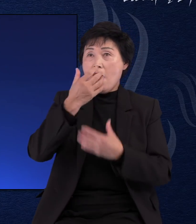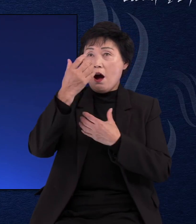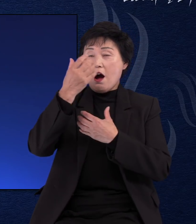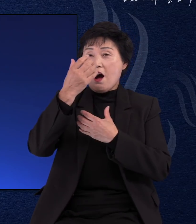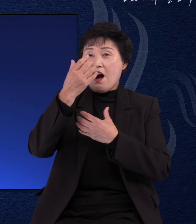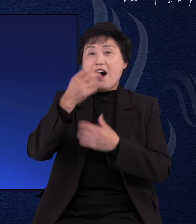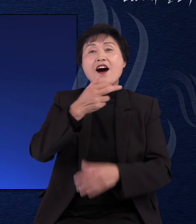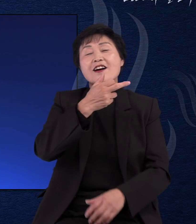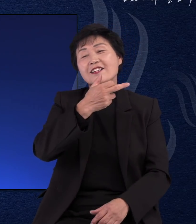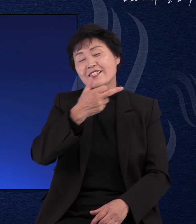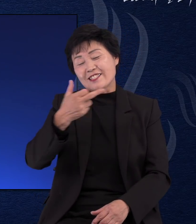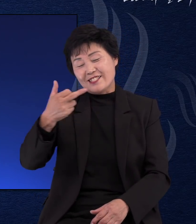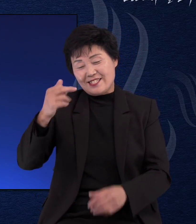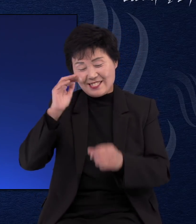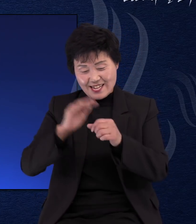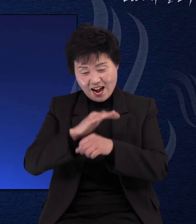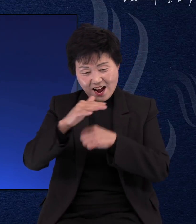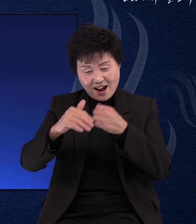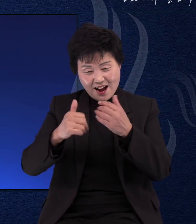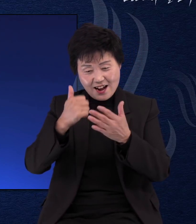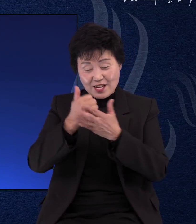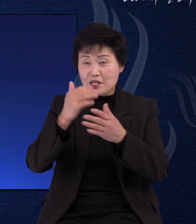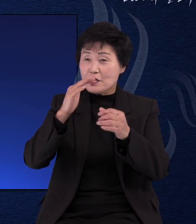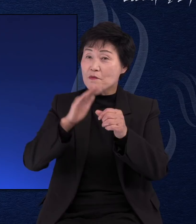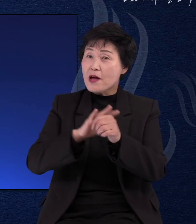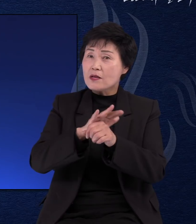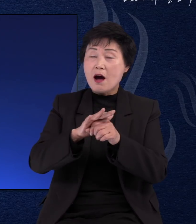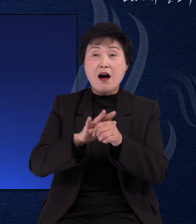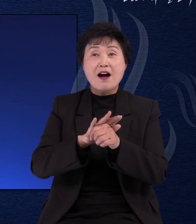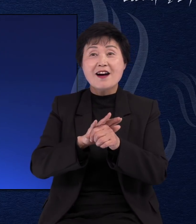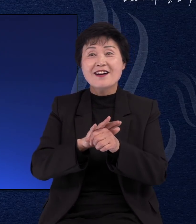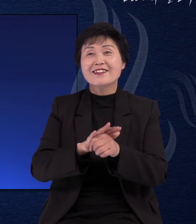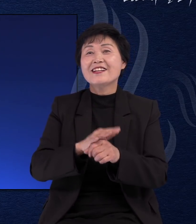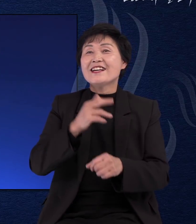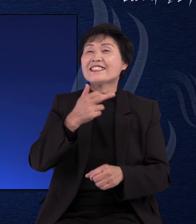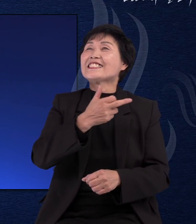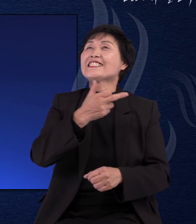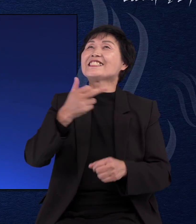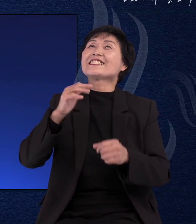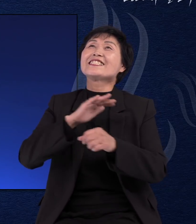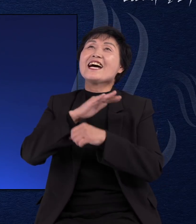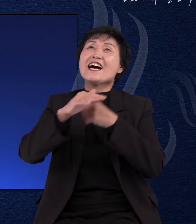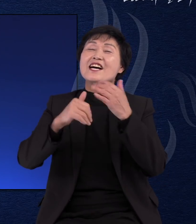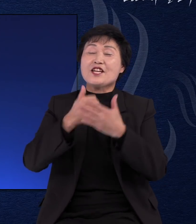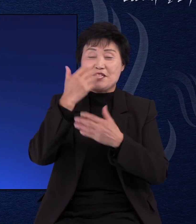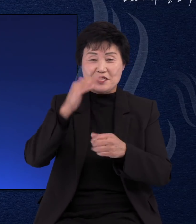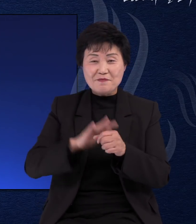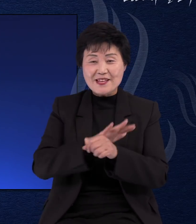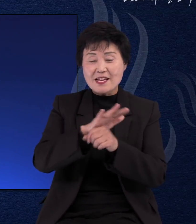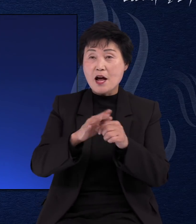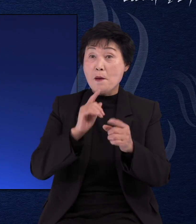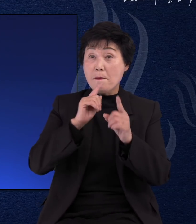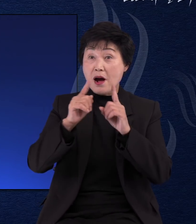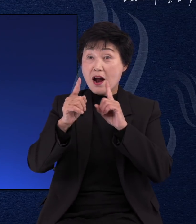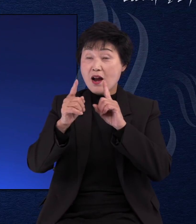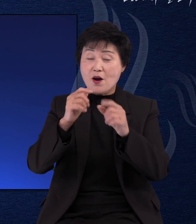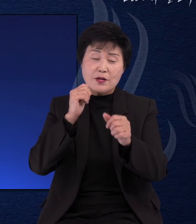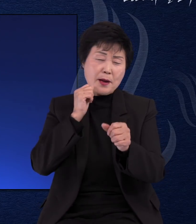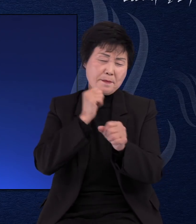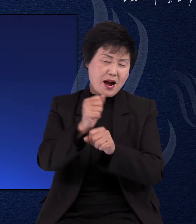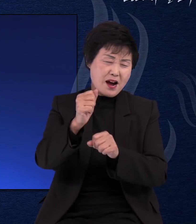사랑 말로 다 형용 못하네. 그 크신 하나님의 사랑 말로 다